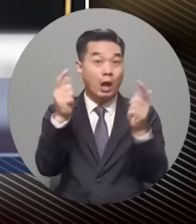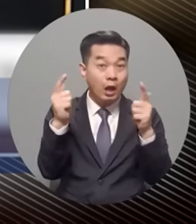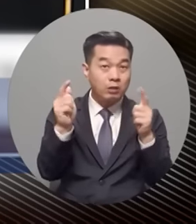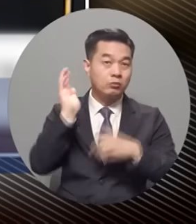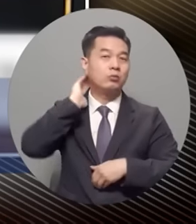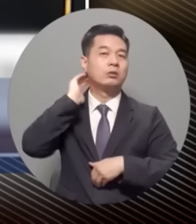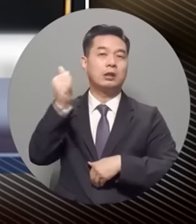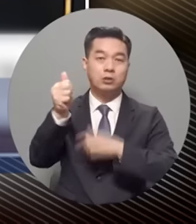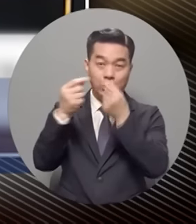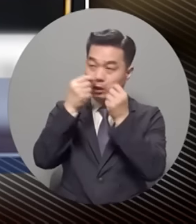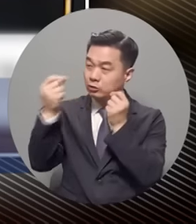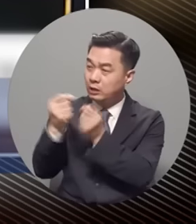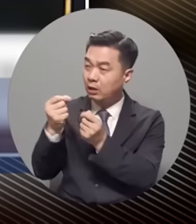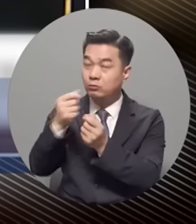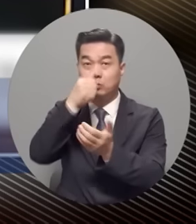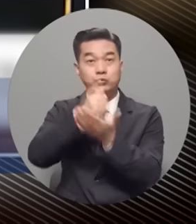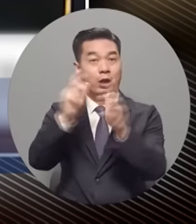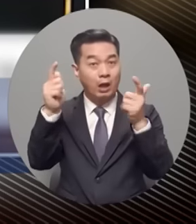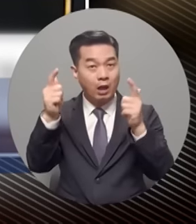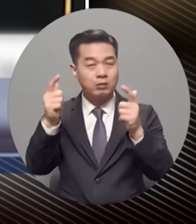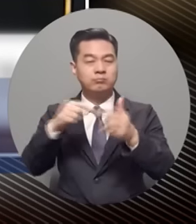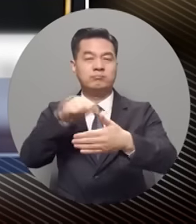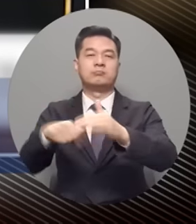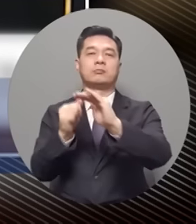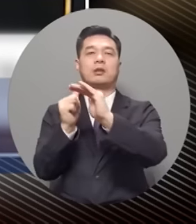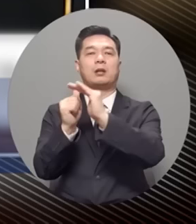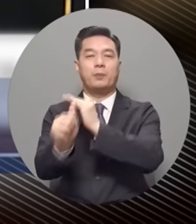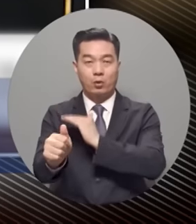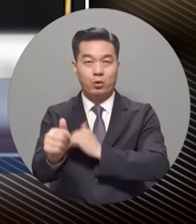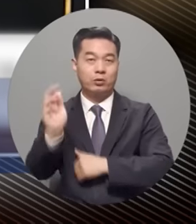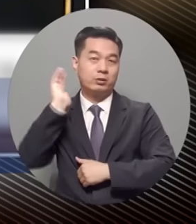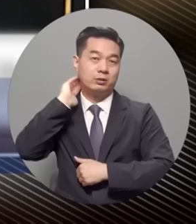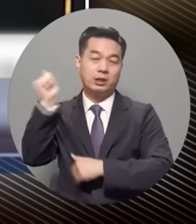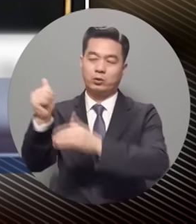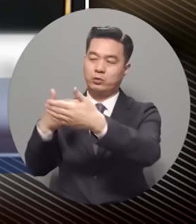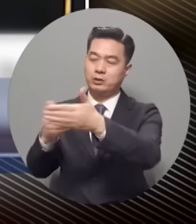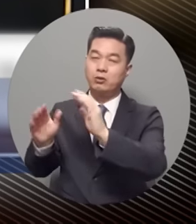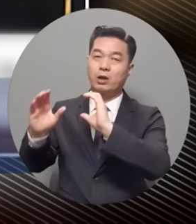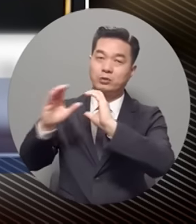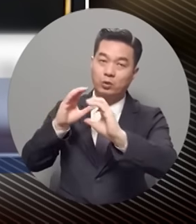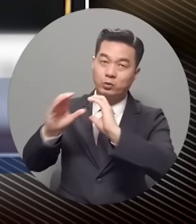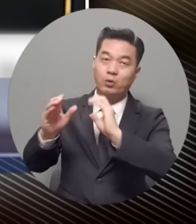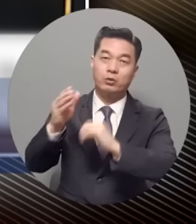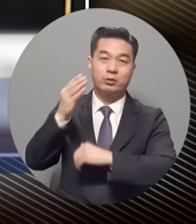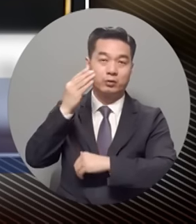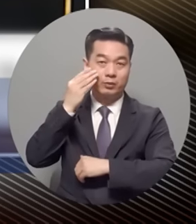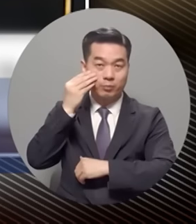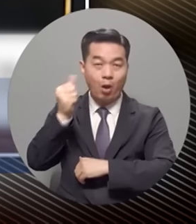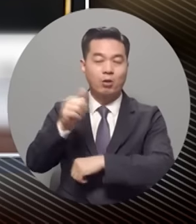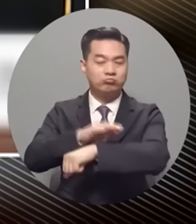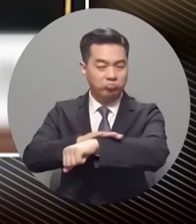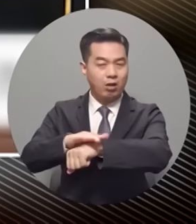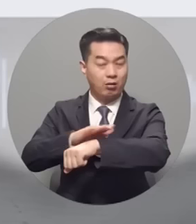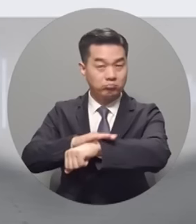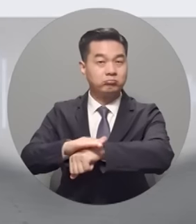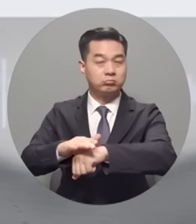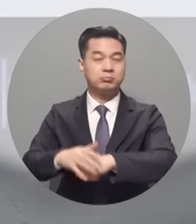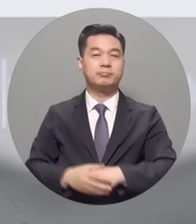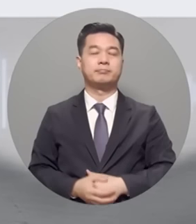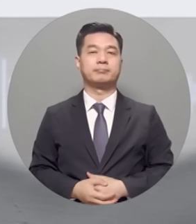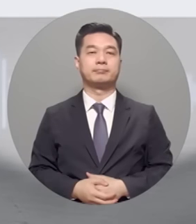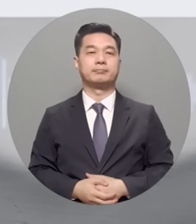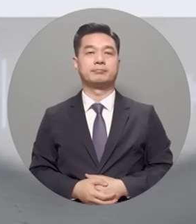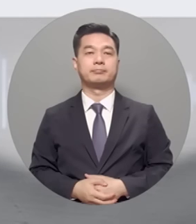대통령과 친하다는 게 죄가 될 수는 없죠. 이제 원내대표가 소위 대통령실과 소통이 편한 분들로 된다면. 한